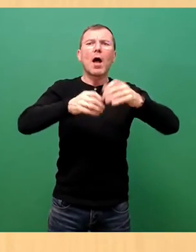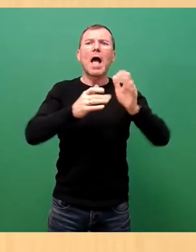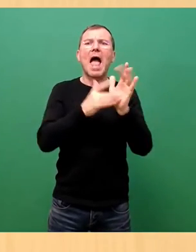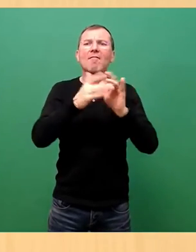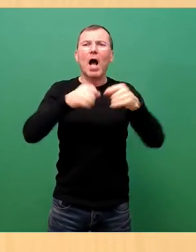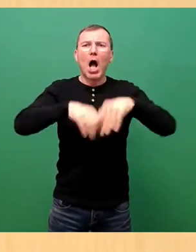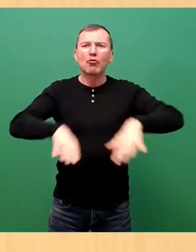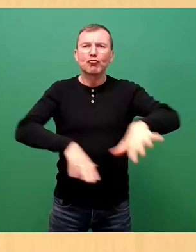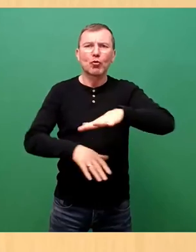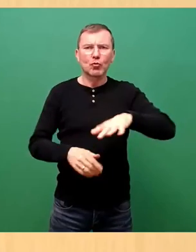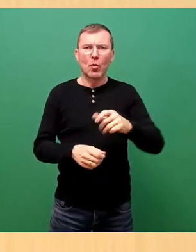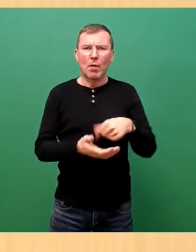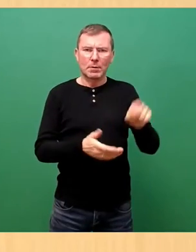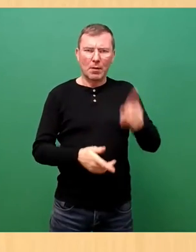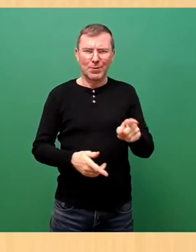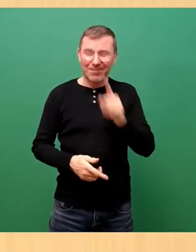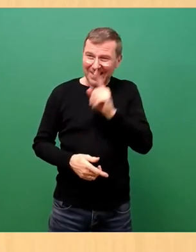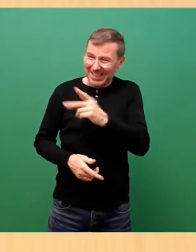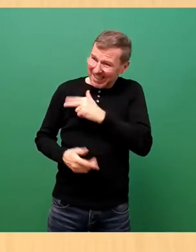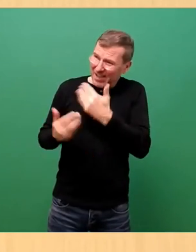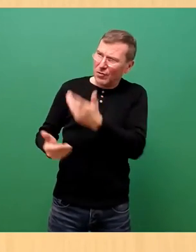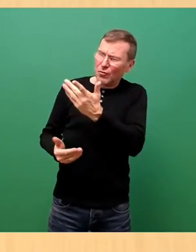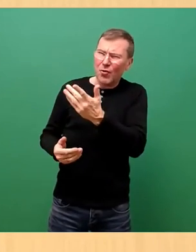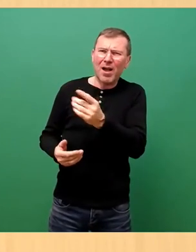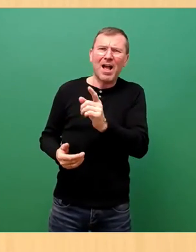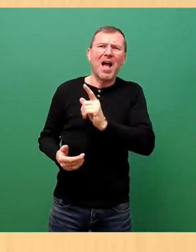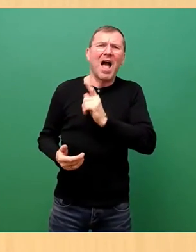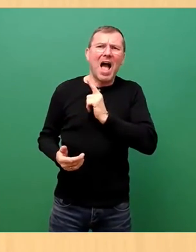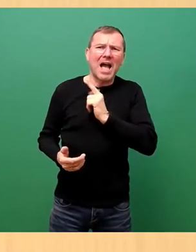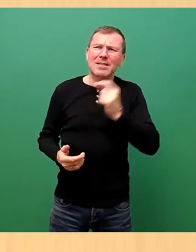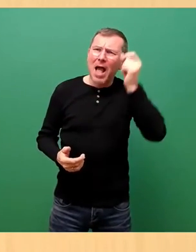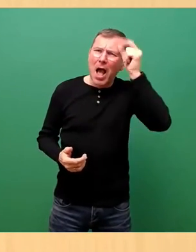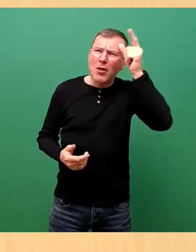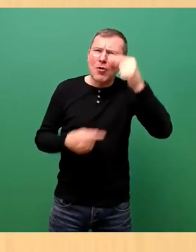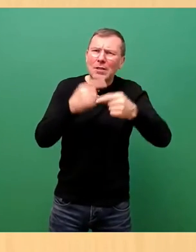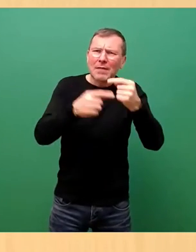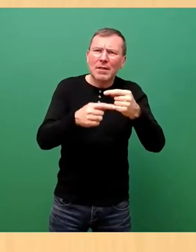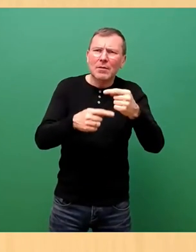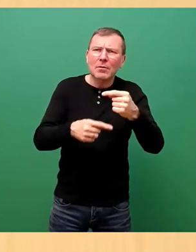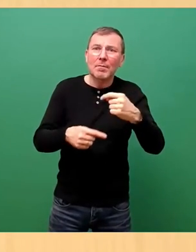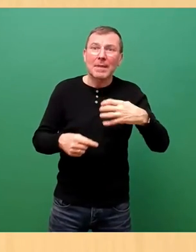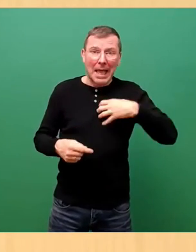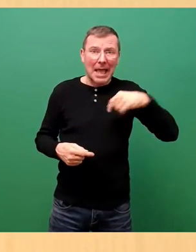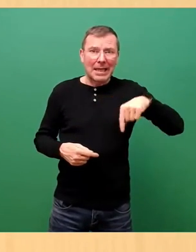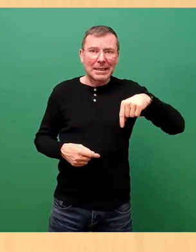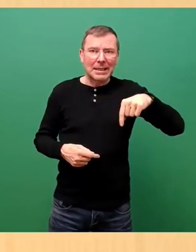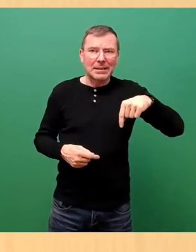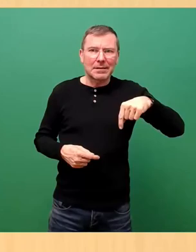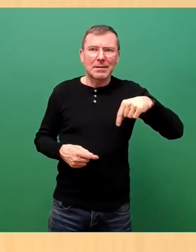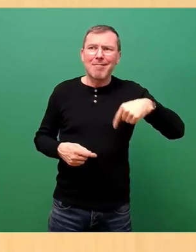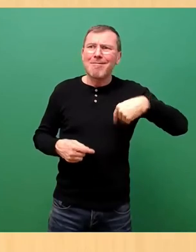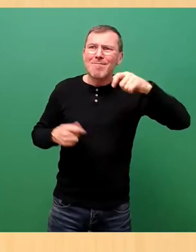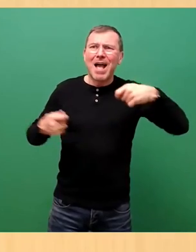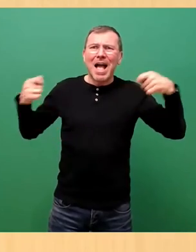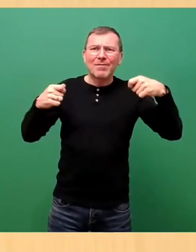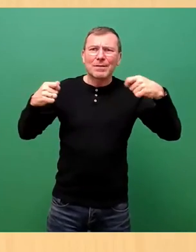Sie sagen, wirklich wahr wäre, dann müsste in der Logik der Debatte Dresdens müssten dort eigentlich die